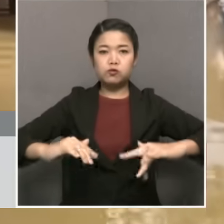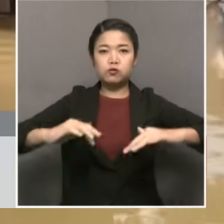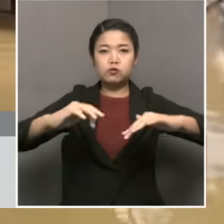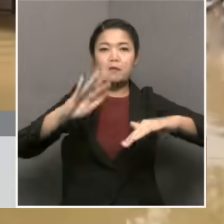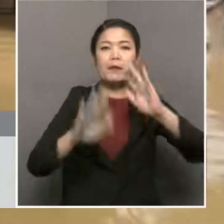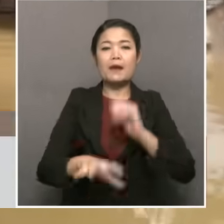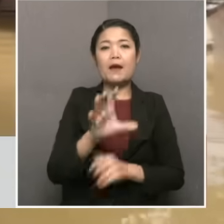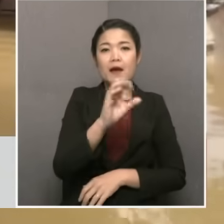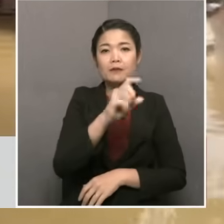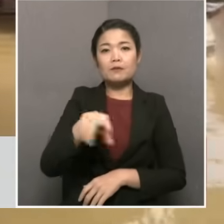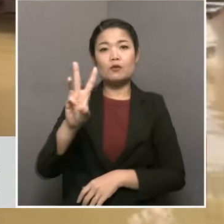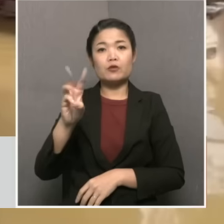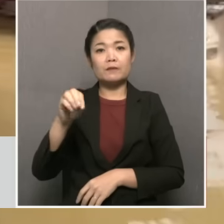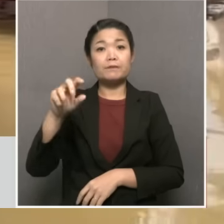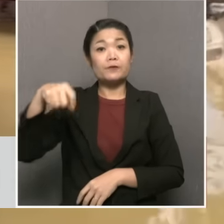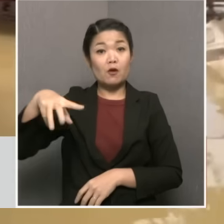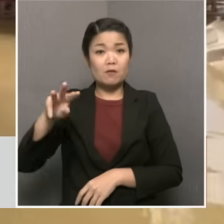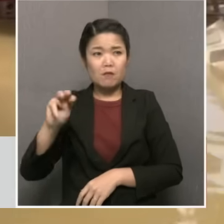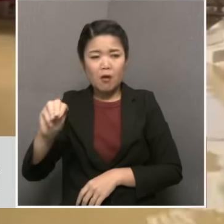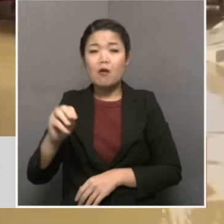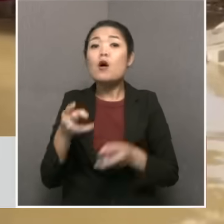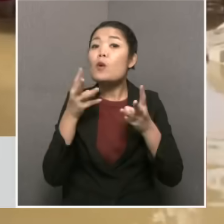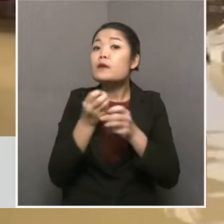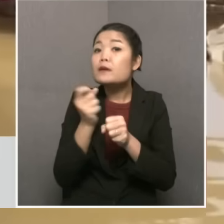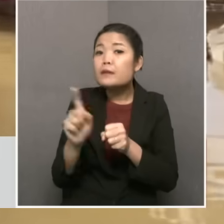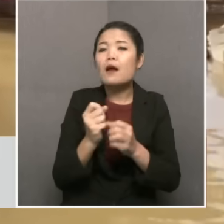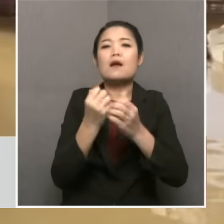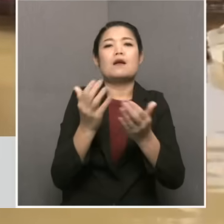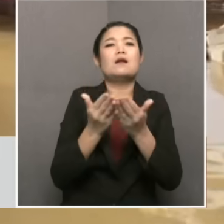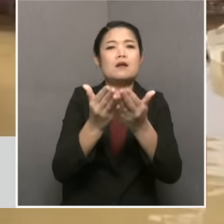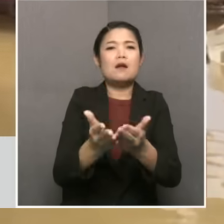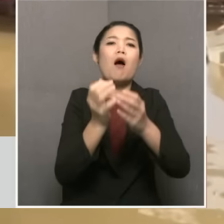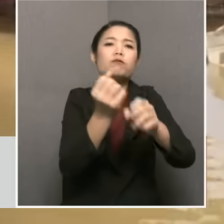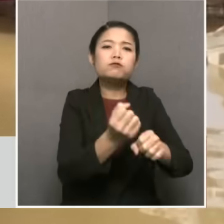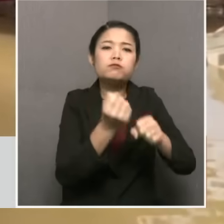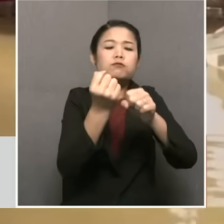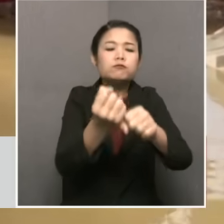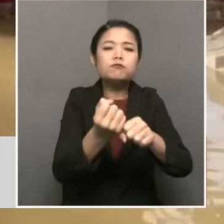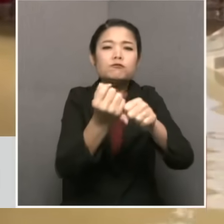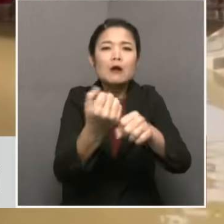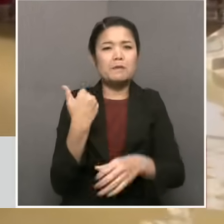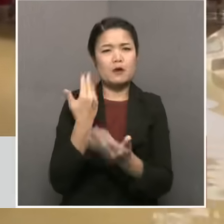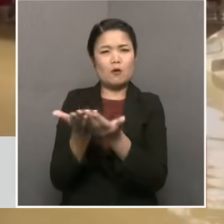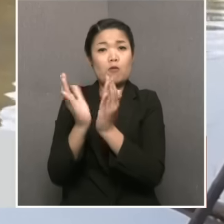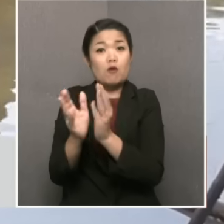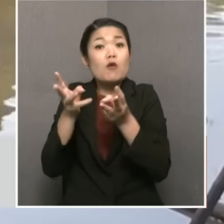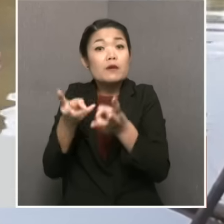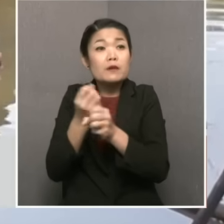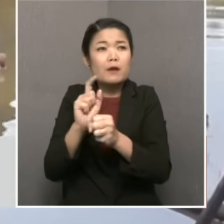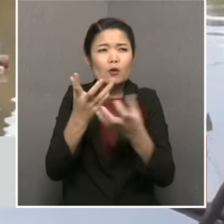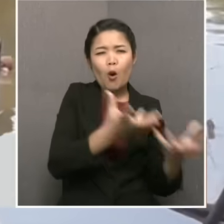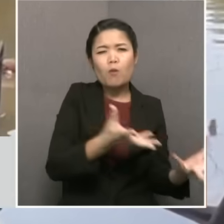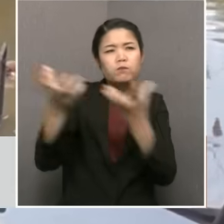50-60ซมก็เดินทางสัญจรต้องใช้เรือเป็นยานพาหนะนะคะบางครอบครัวต้องขนย้ายทรัพย์สินแล้วก็